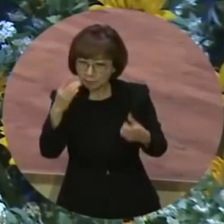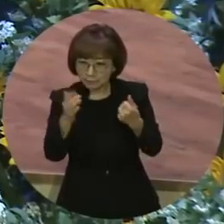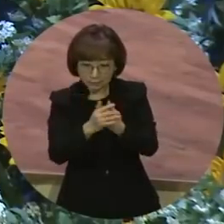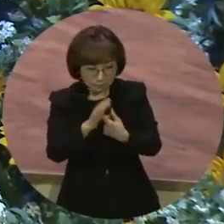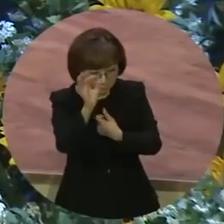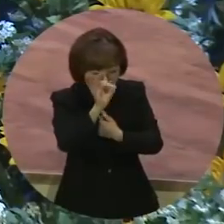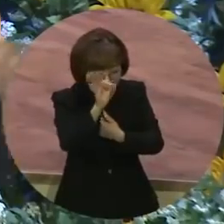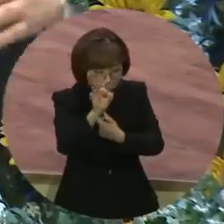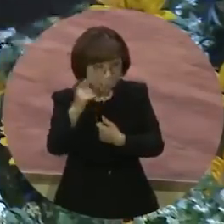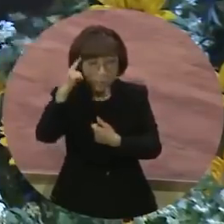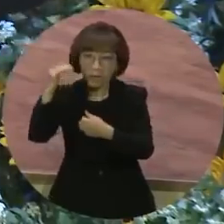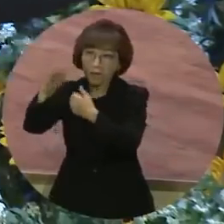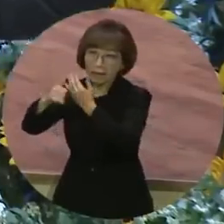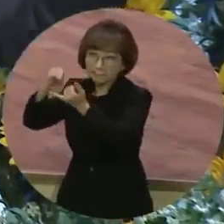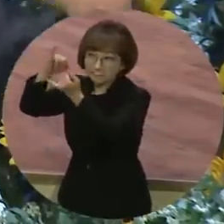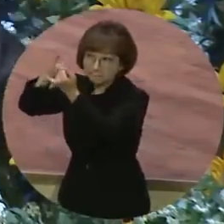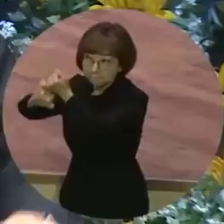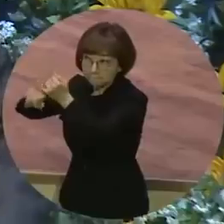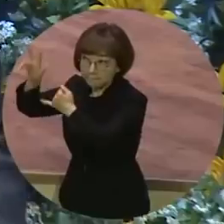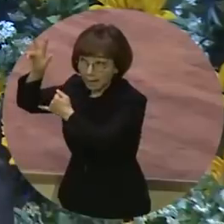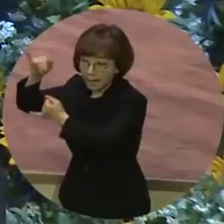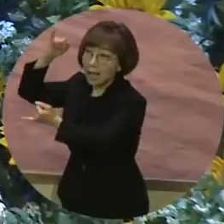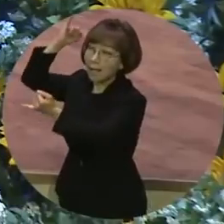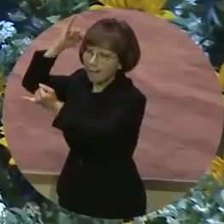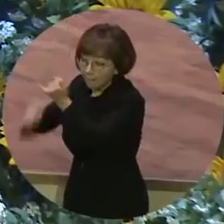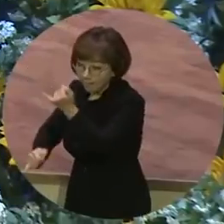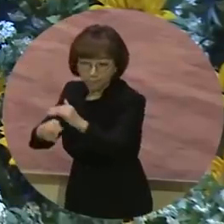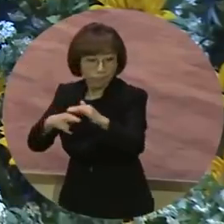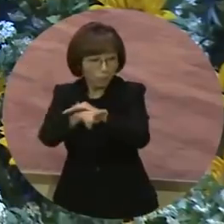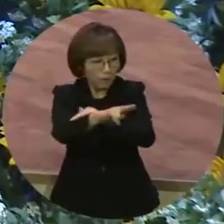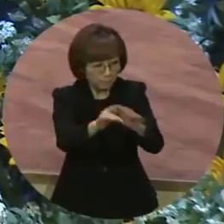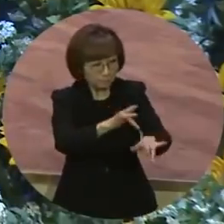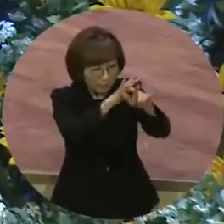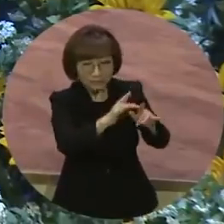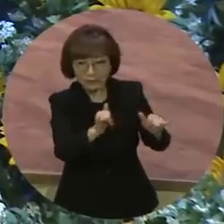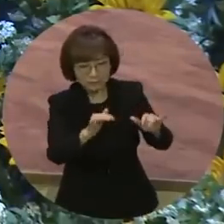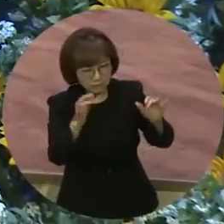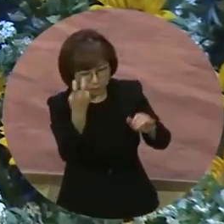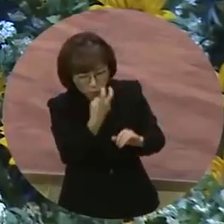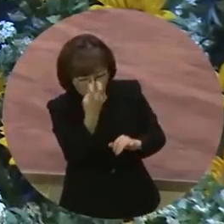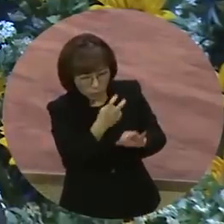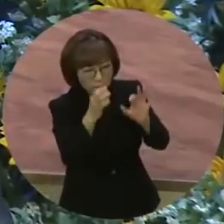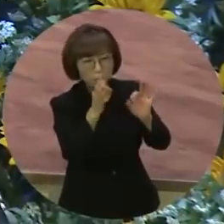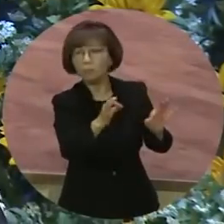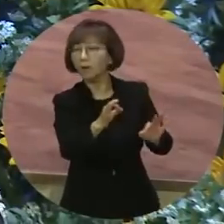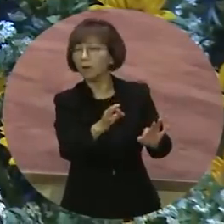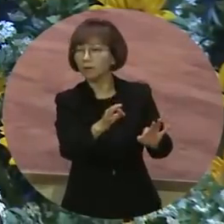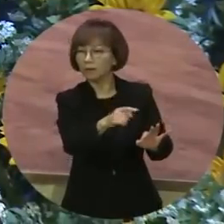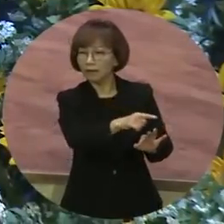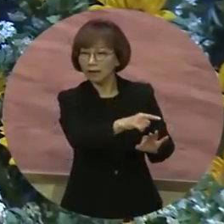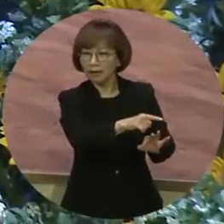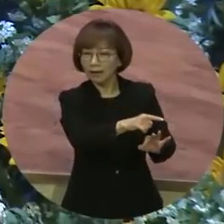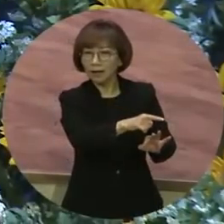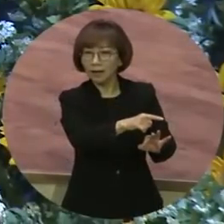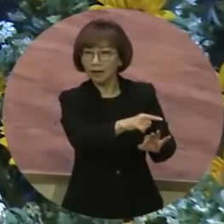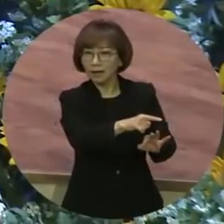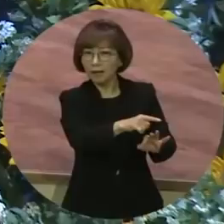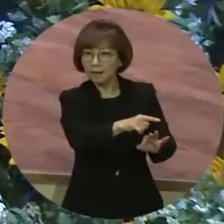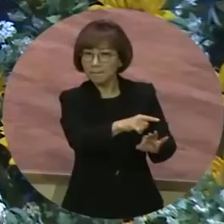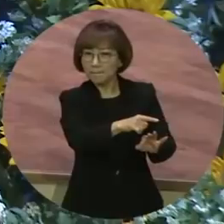앞에 작정을 해놓고 하지 않아요. 쏙 빠져버려. 하나님 해놓고 아유 뭐 없어진 그런 사람들